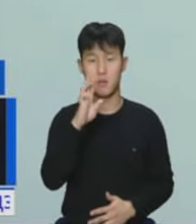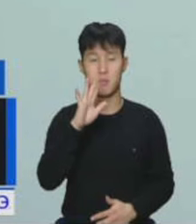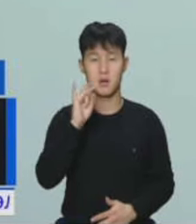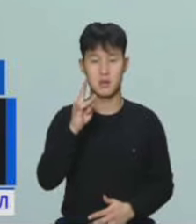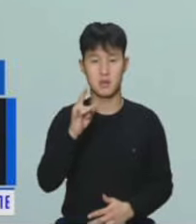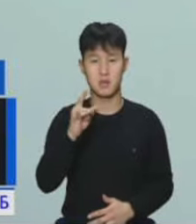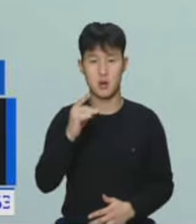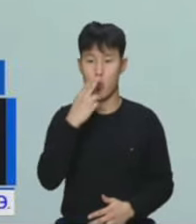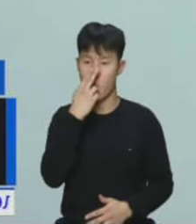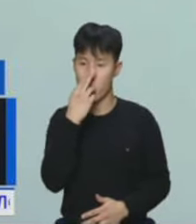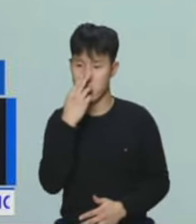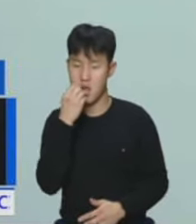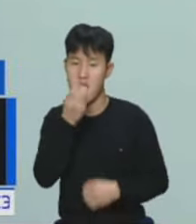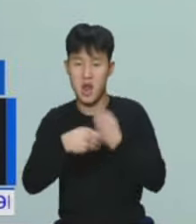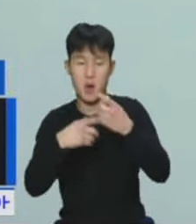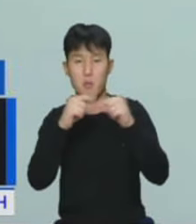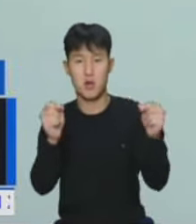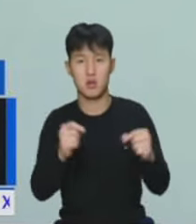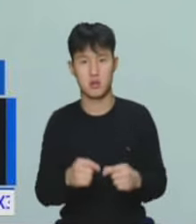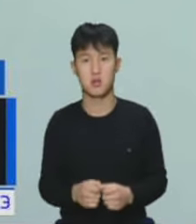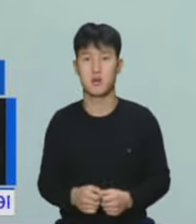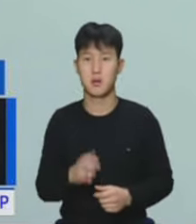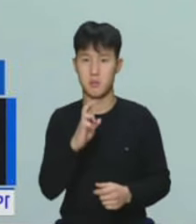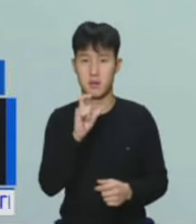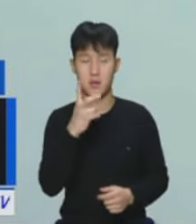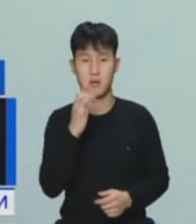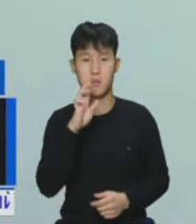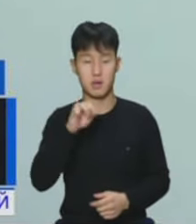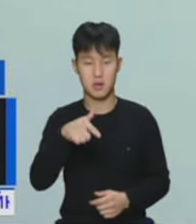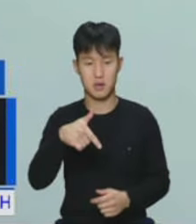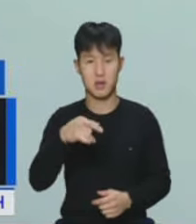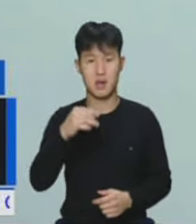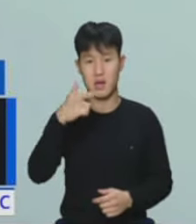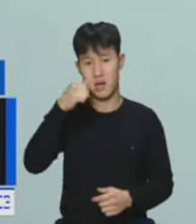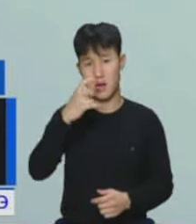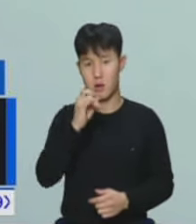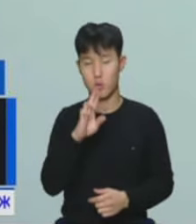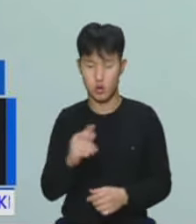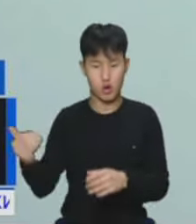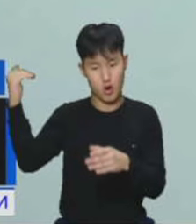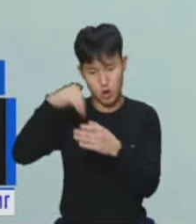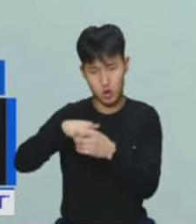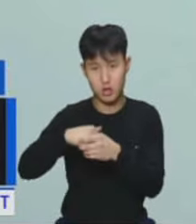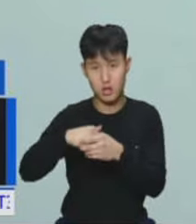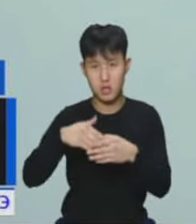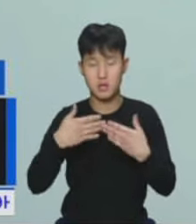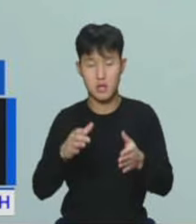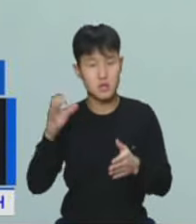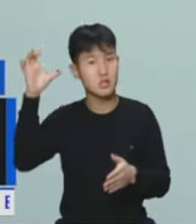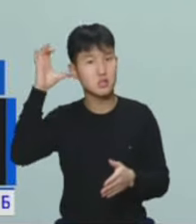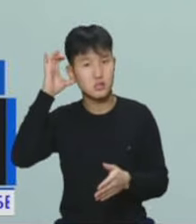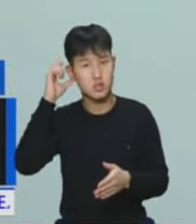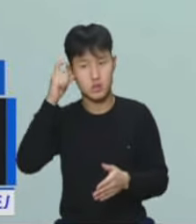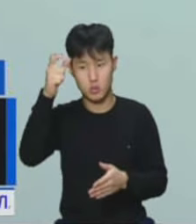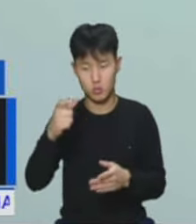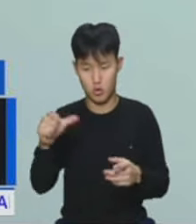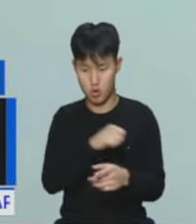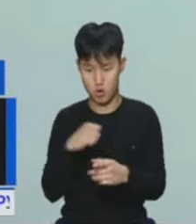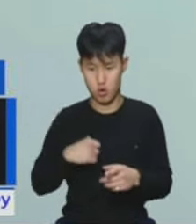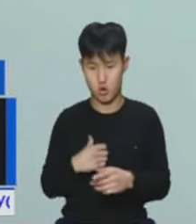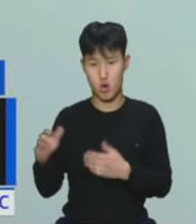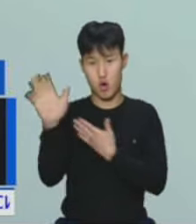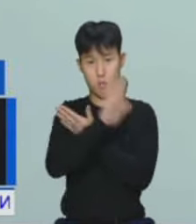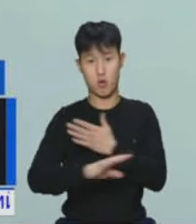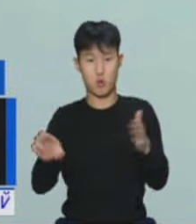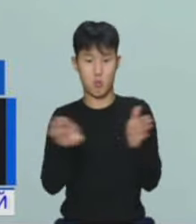7 хоногт БНК ган хоёгийг оролцуулаад тэгээд тэр хүнд өөрөө өөрийгөө өмөрөх